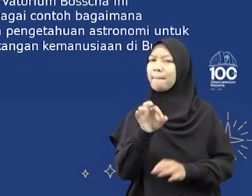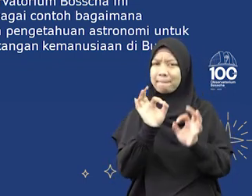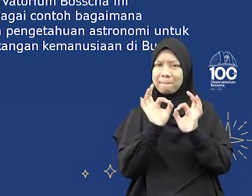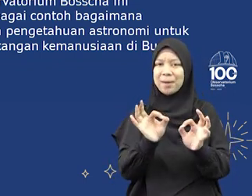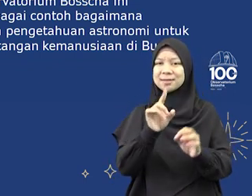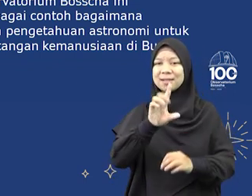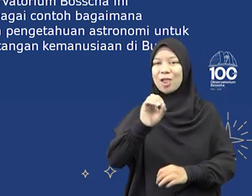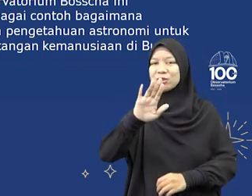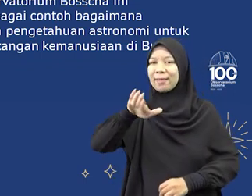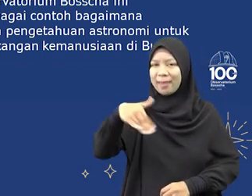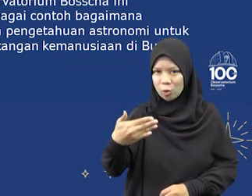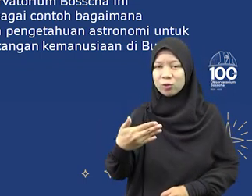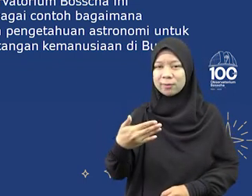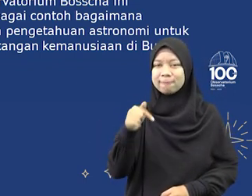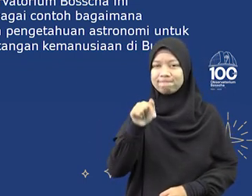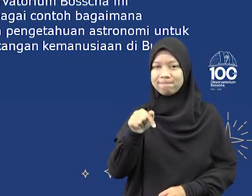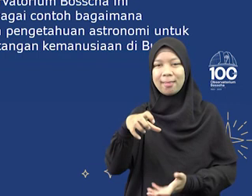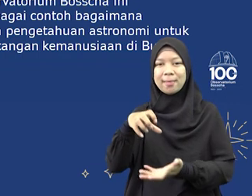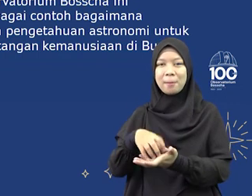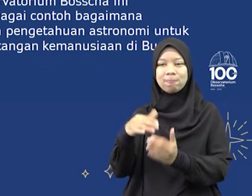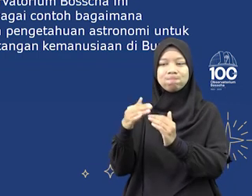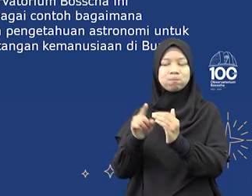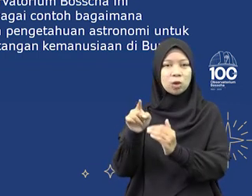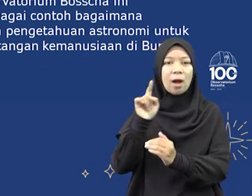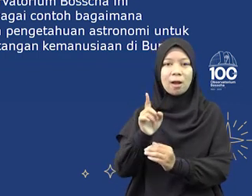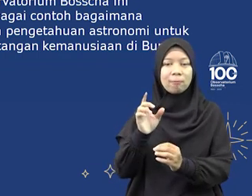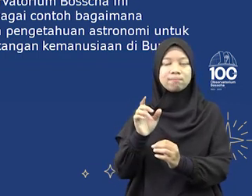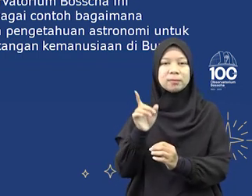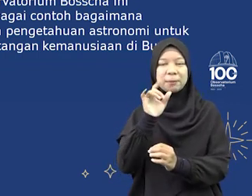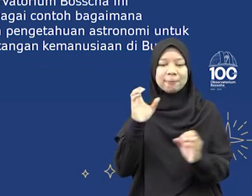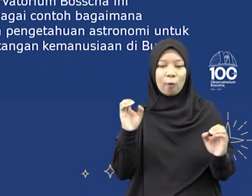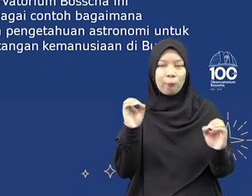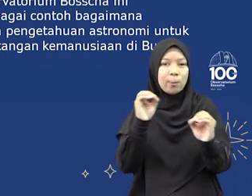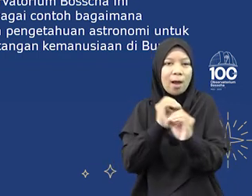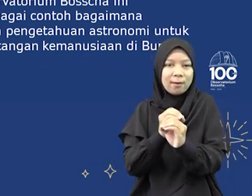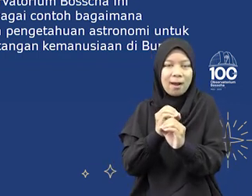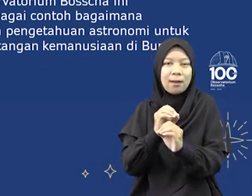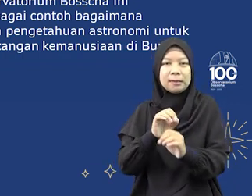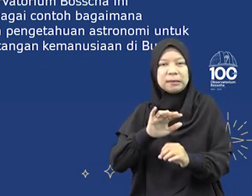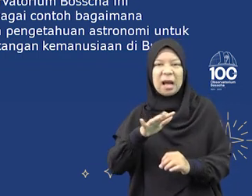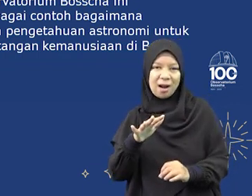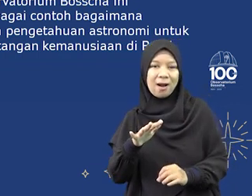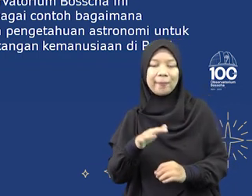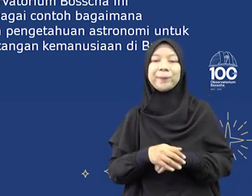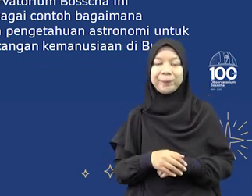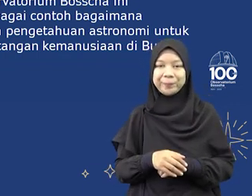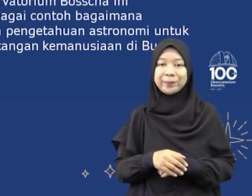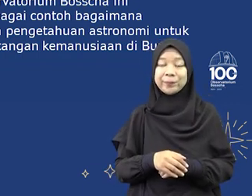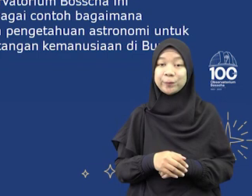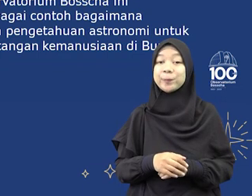gitu ya 100 tahun dengan hal yang langka terjadi di alam ini Jadi terima